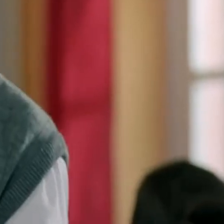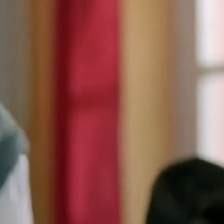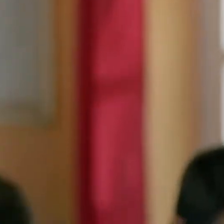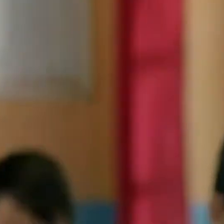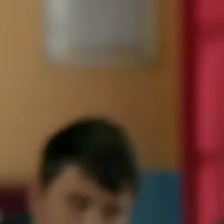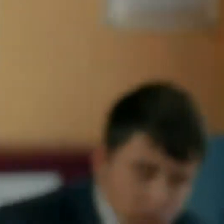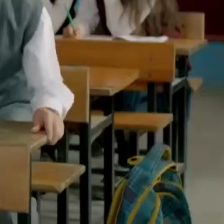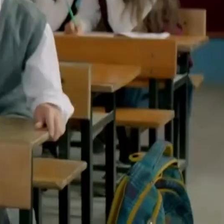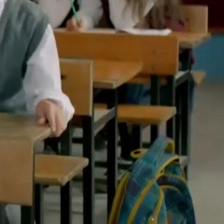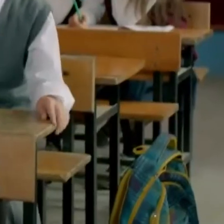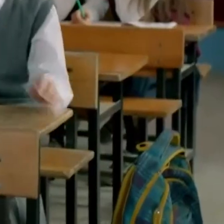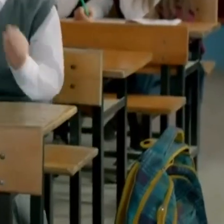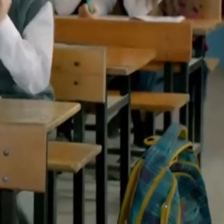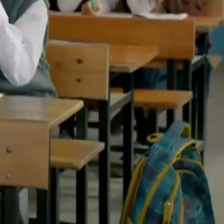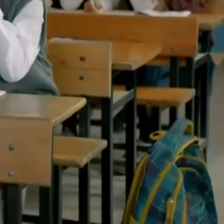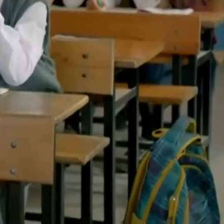Düşürdüğü yüzüyle sırasına geçti.